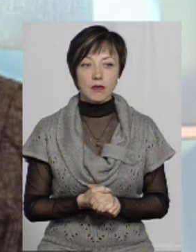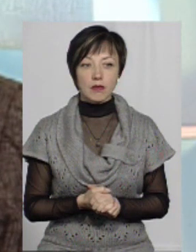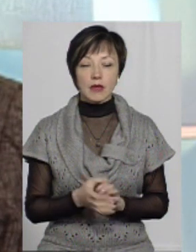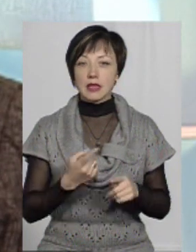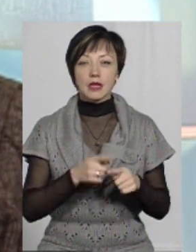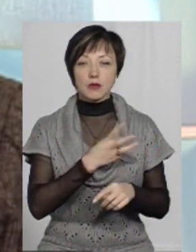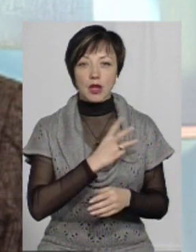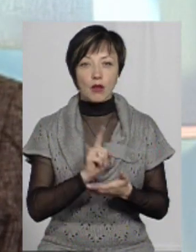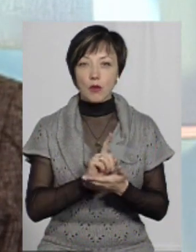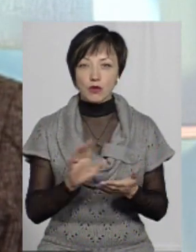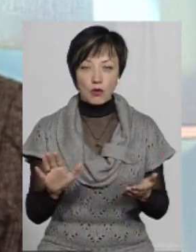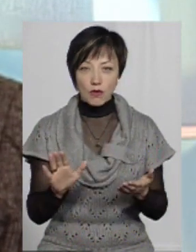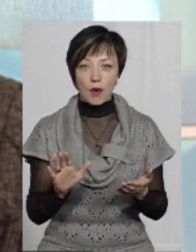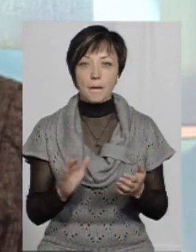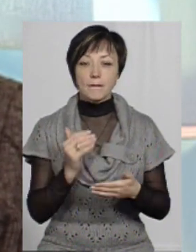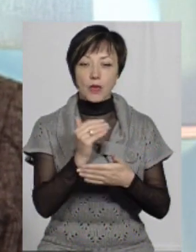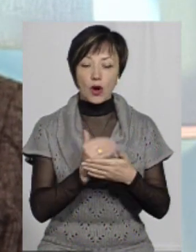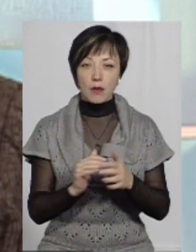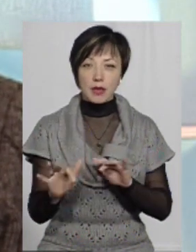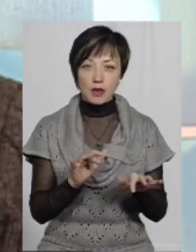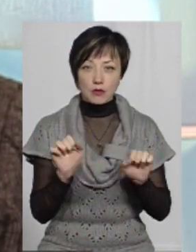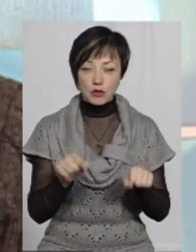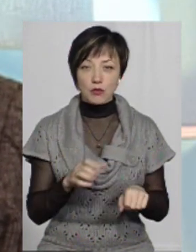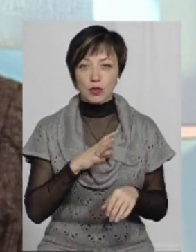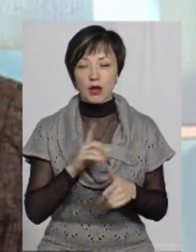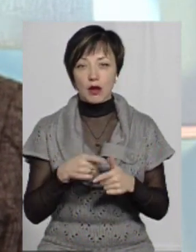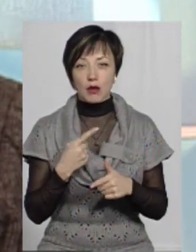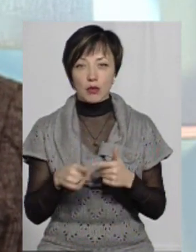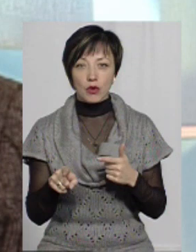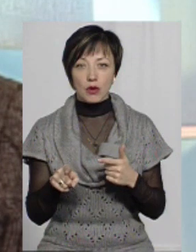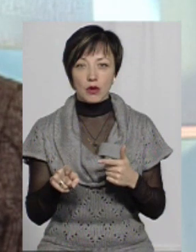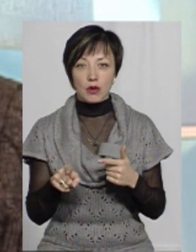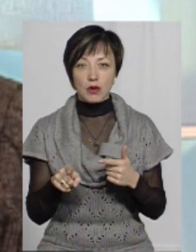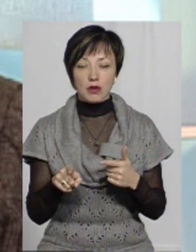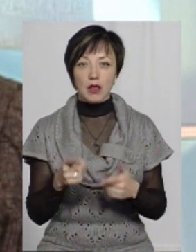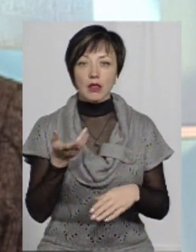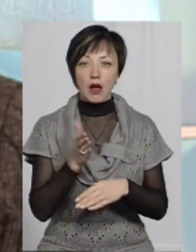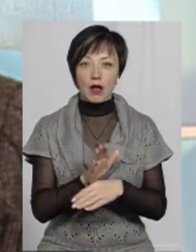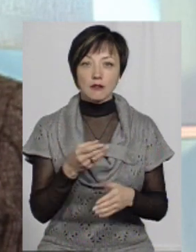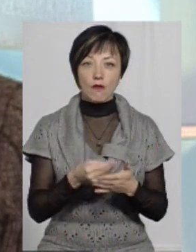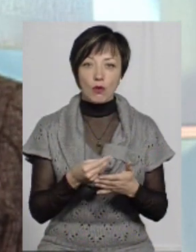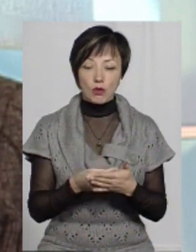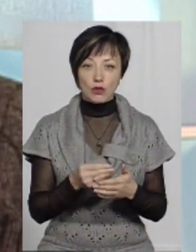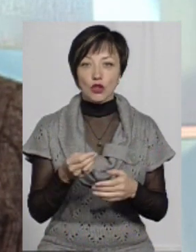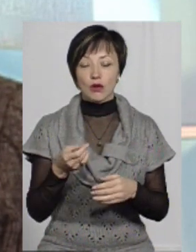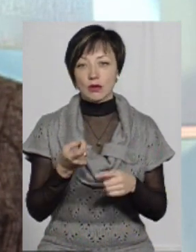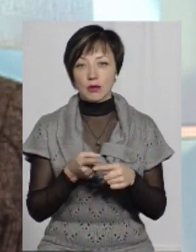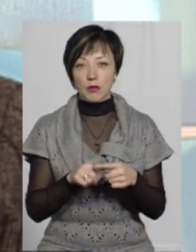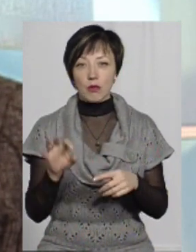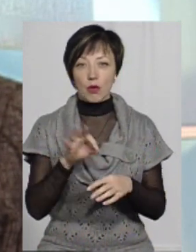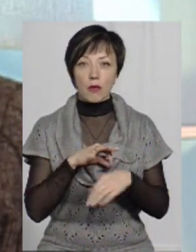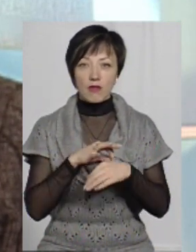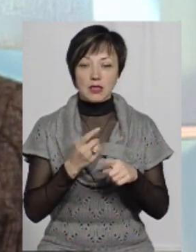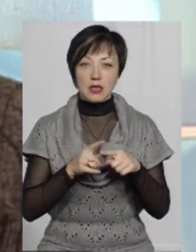Це за бажанням, це не обов'язково, тобто програма діяльності може бути, або, наприклад, є наказ фонду чи розпорядження